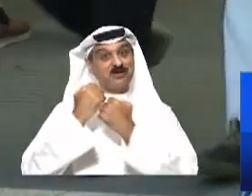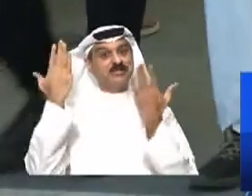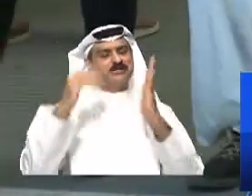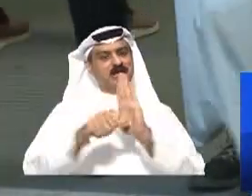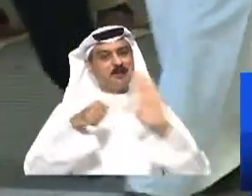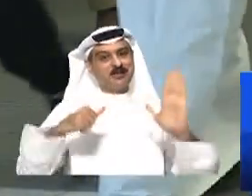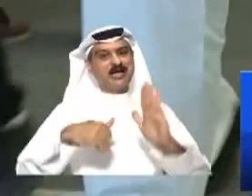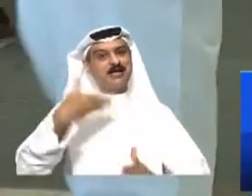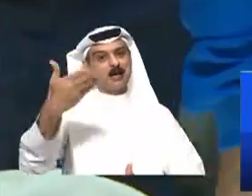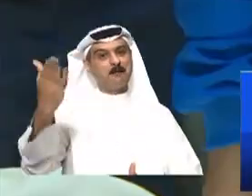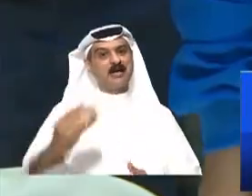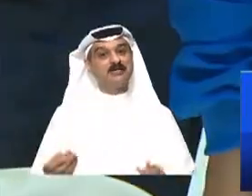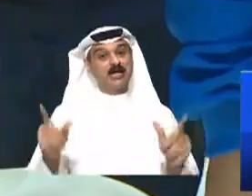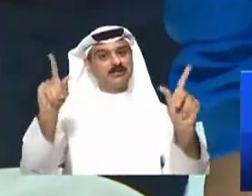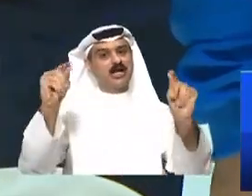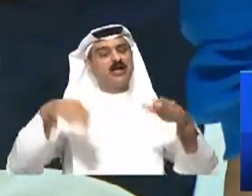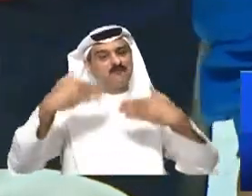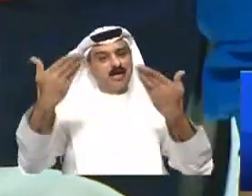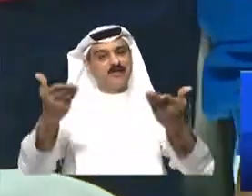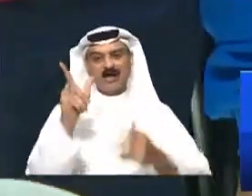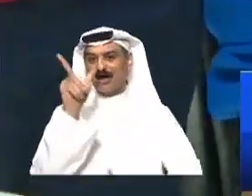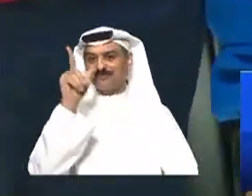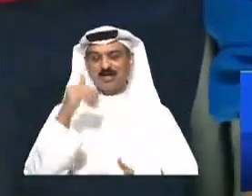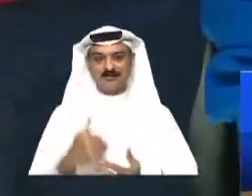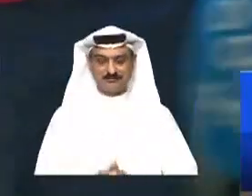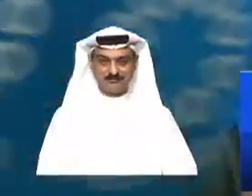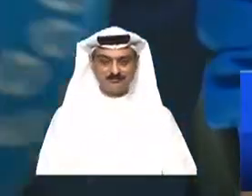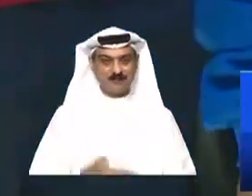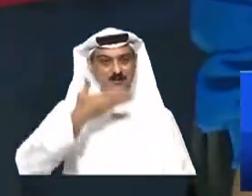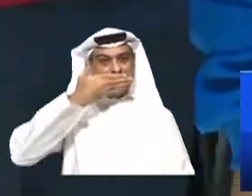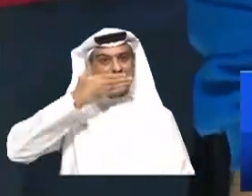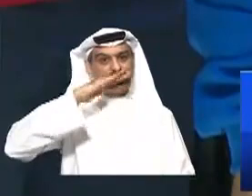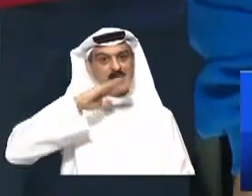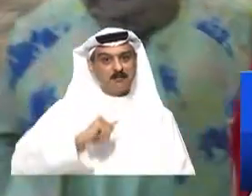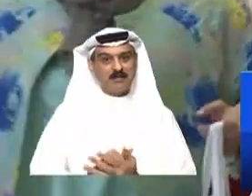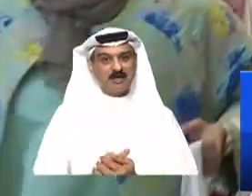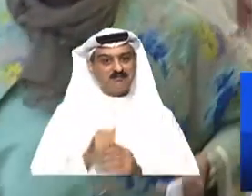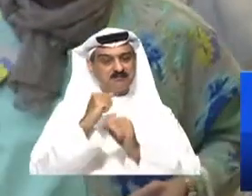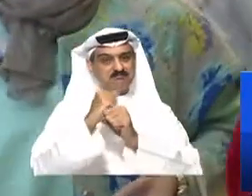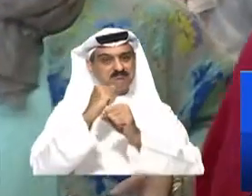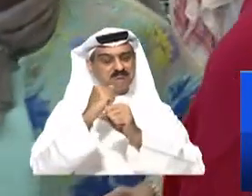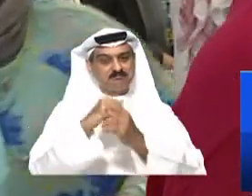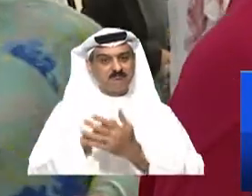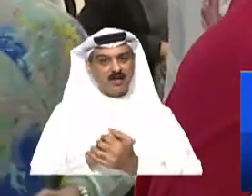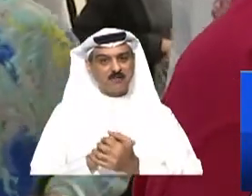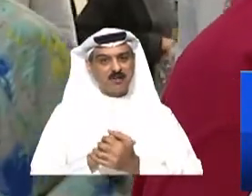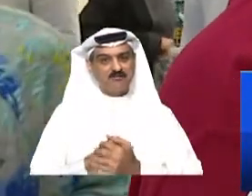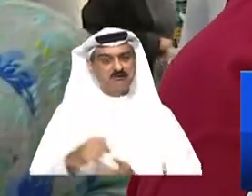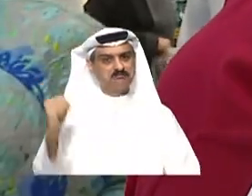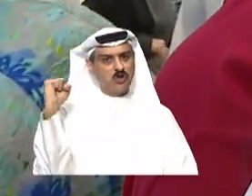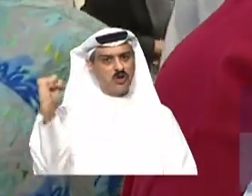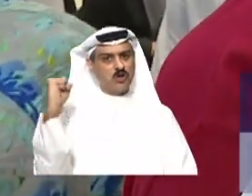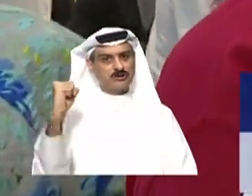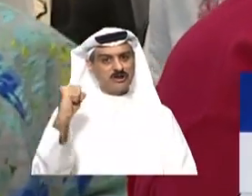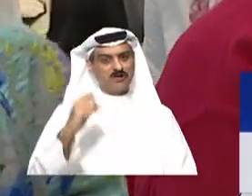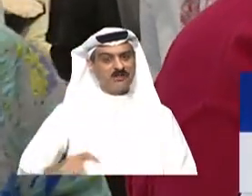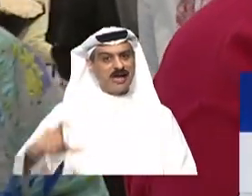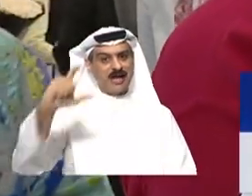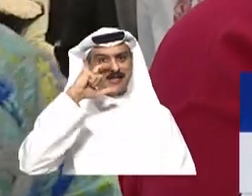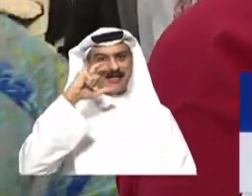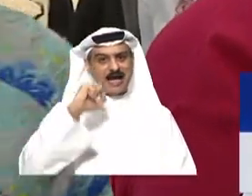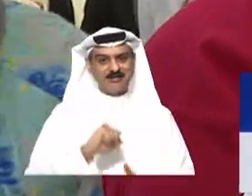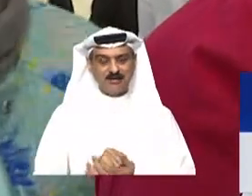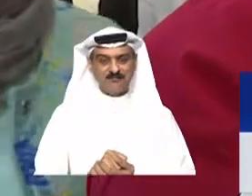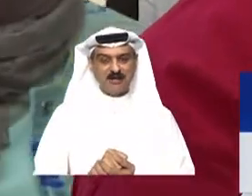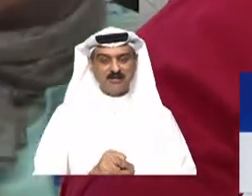على نادي الطموح إن شاء الله. والحمد لله تم إنجاز الأبطال من نادي الطموح على هذه الحصول على